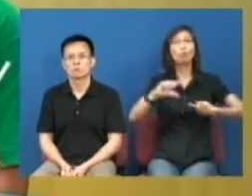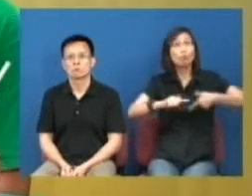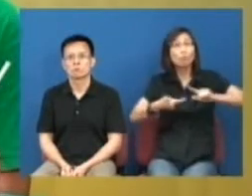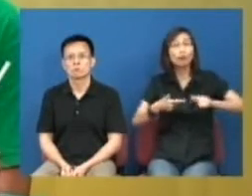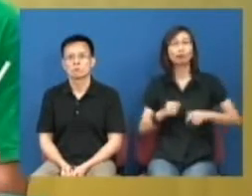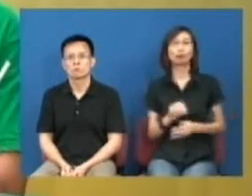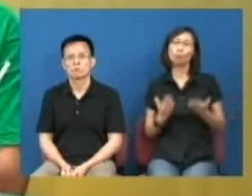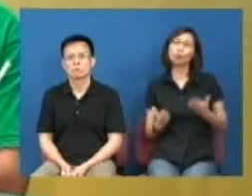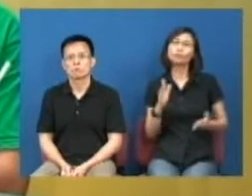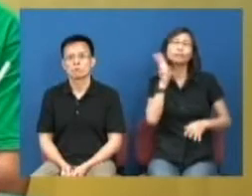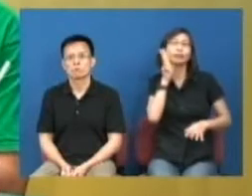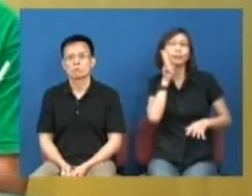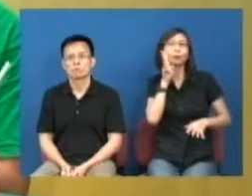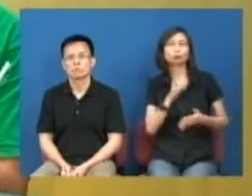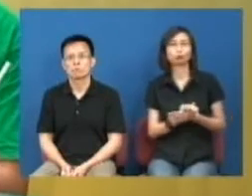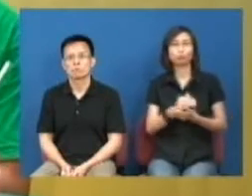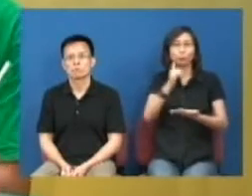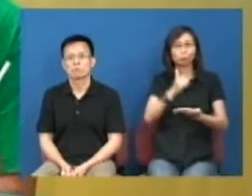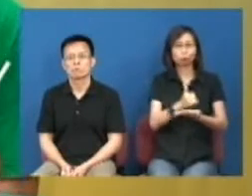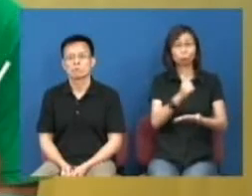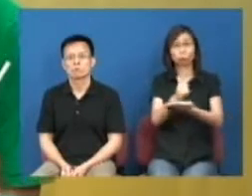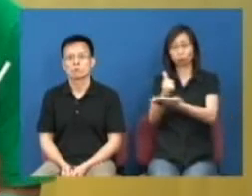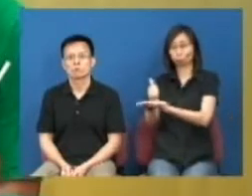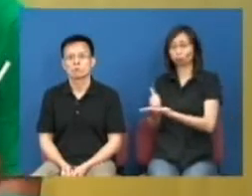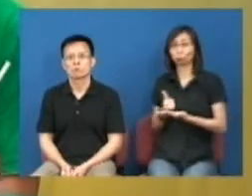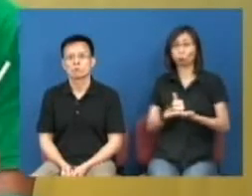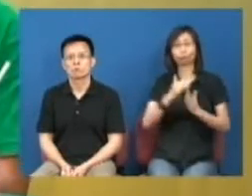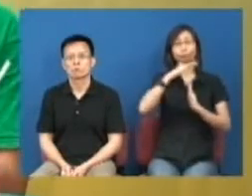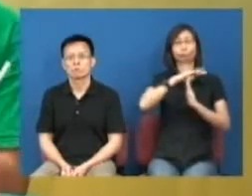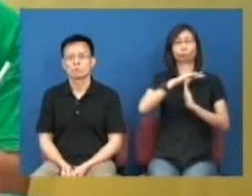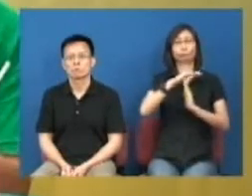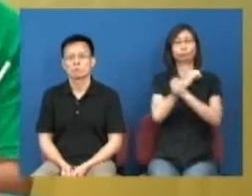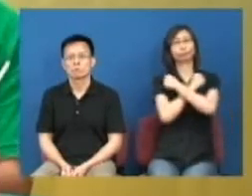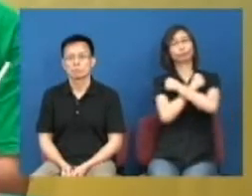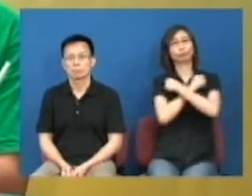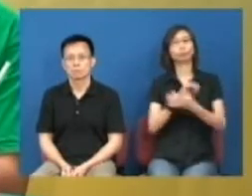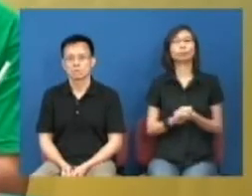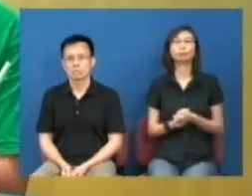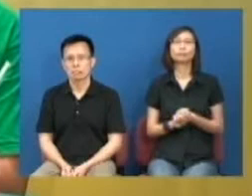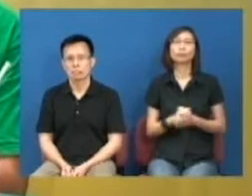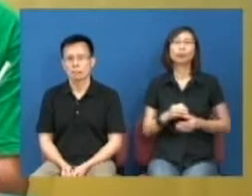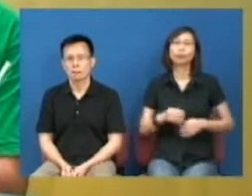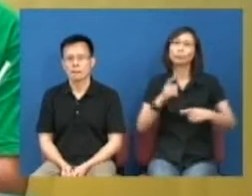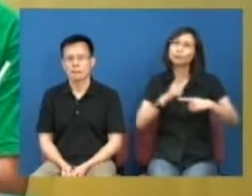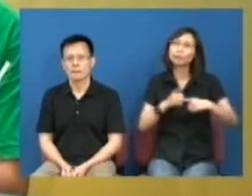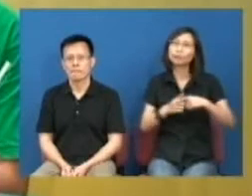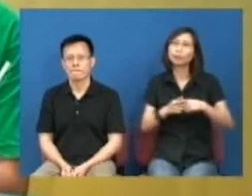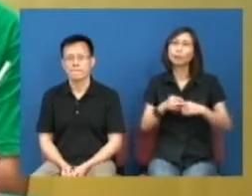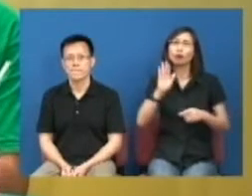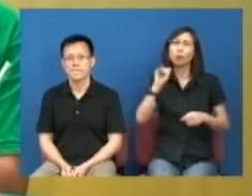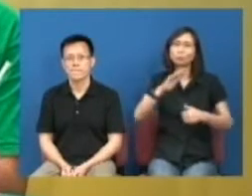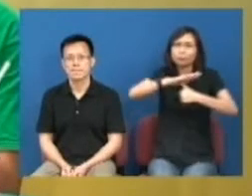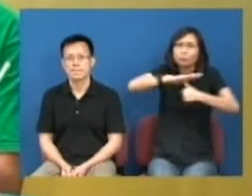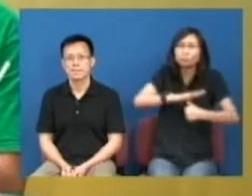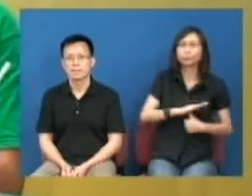動，然後大家在職場那裡繼續參與。那在這樣的情況之下，其實你是逼到警方呢